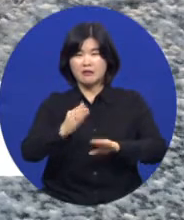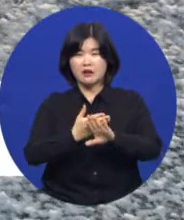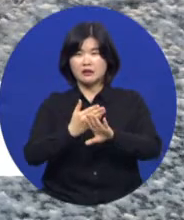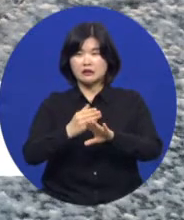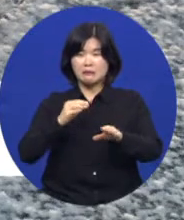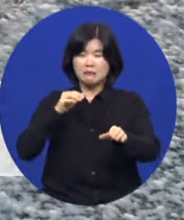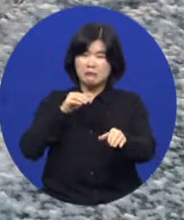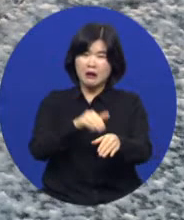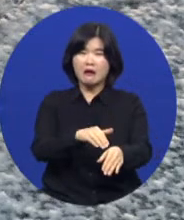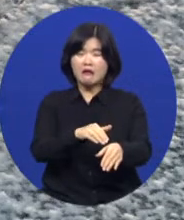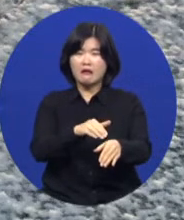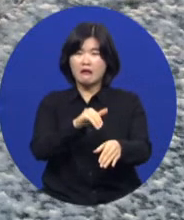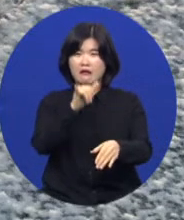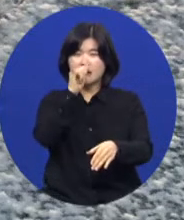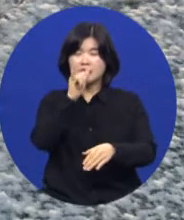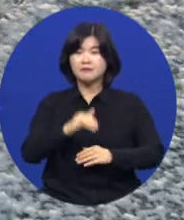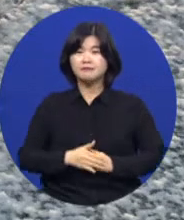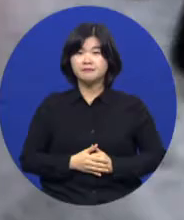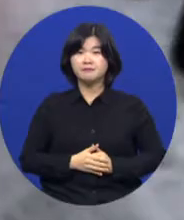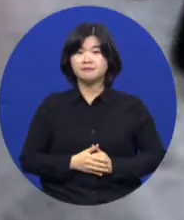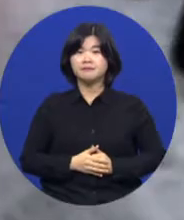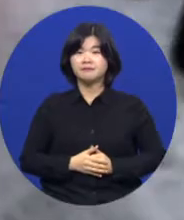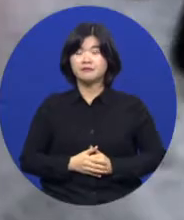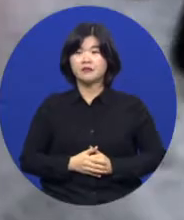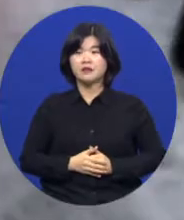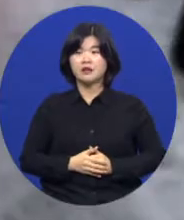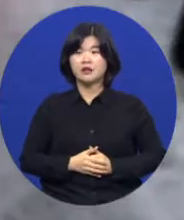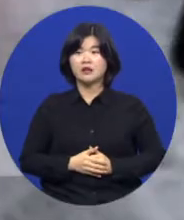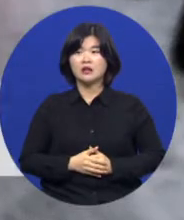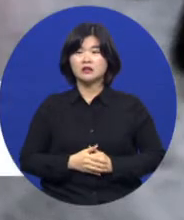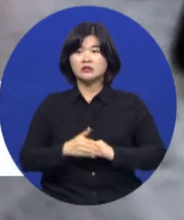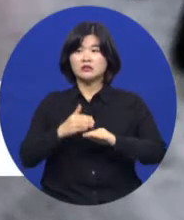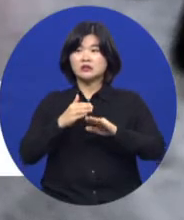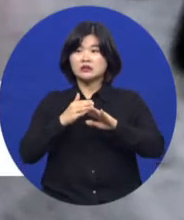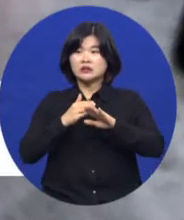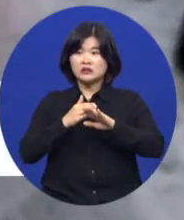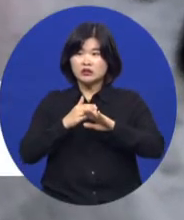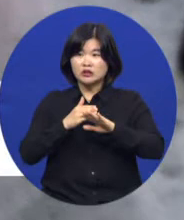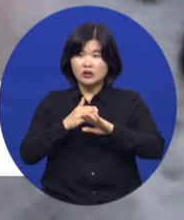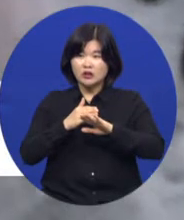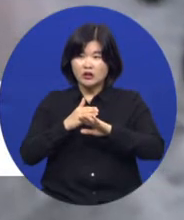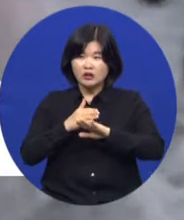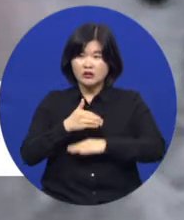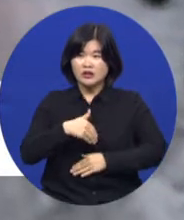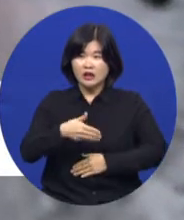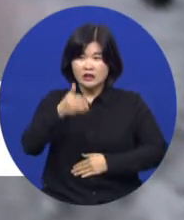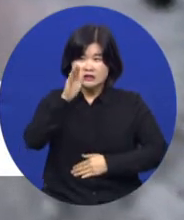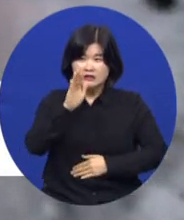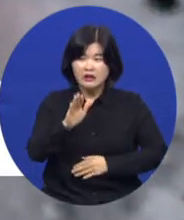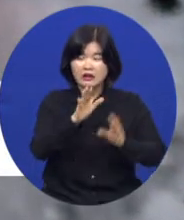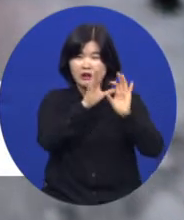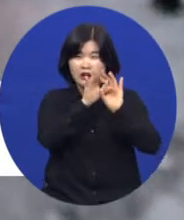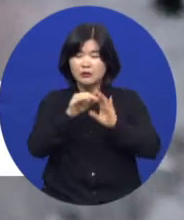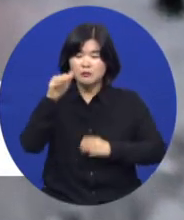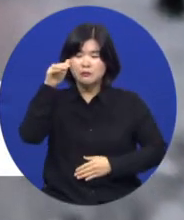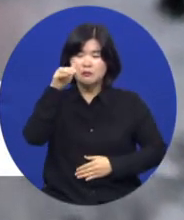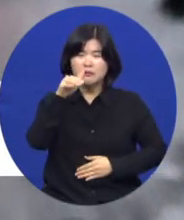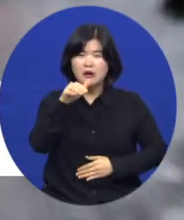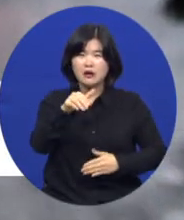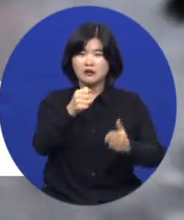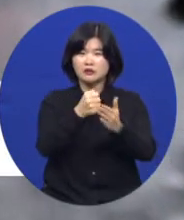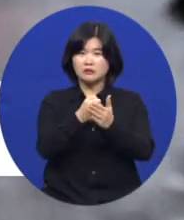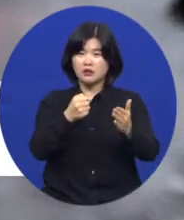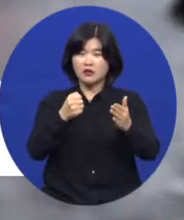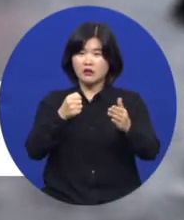차들을 들이받는 접촉 사고가 잇따랐습니다. 아주 천천히 내려오는데 계속 내리막길이니까 갑자기